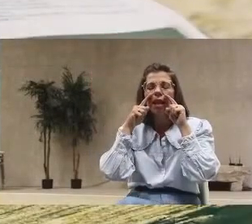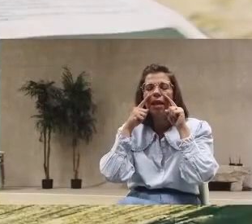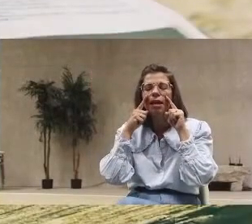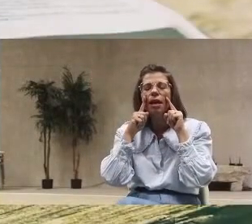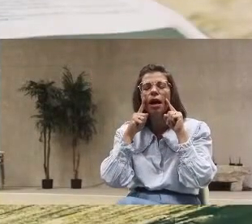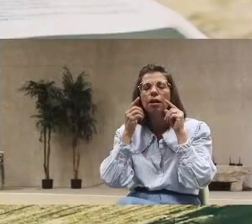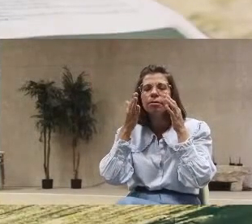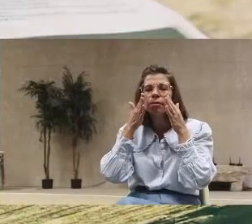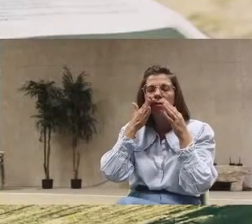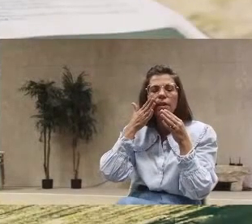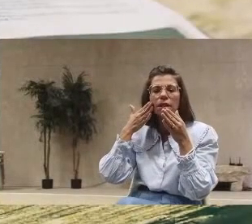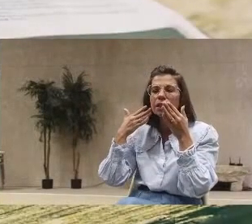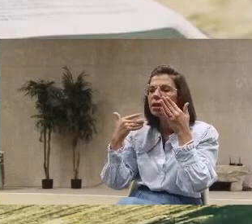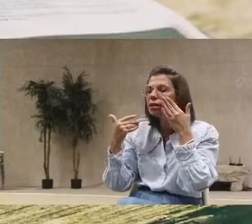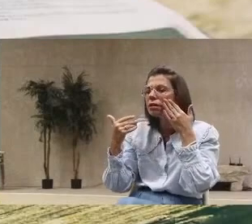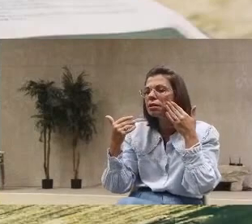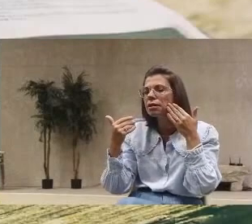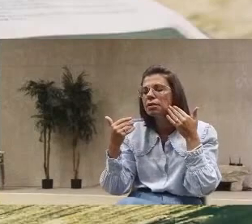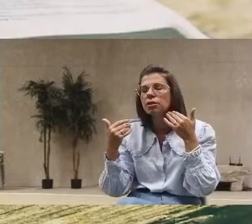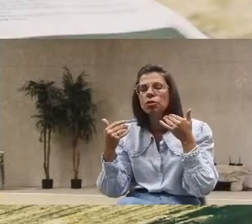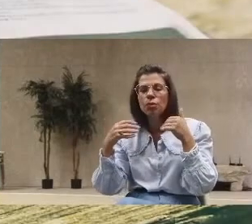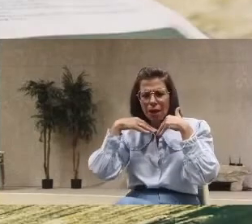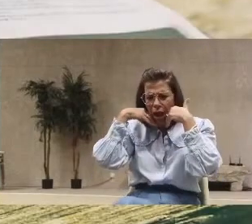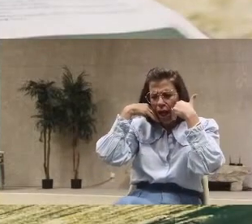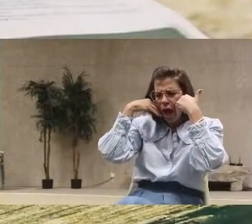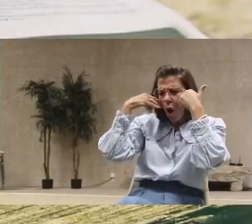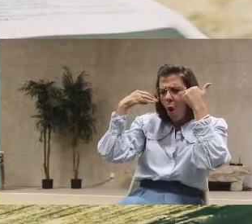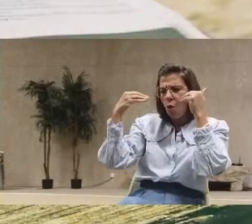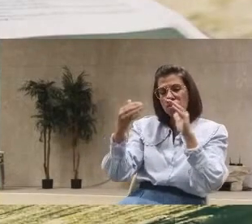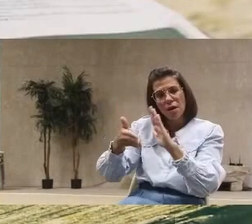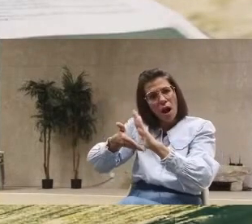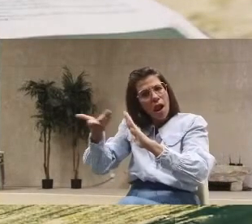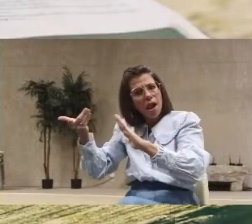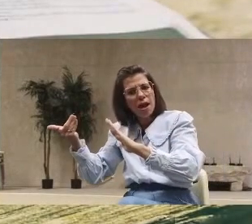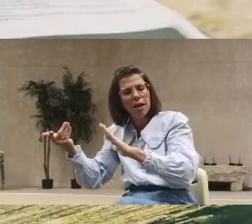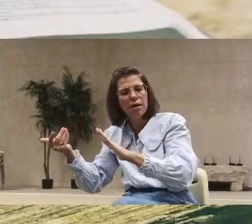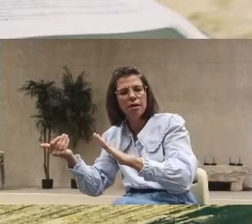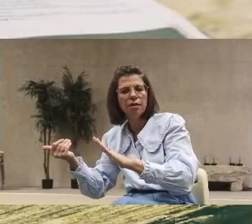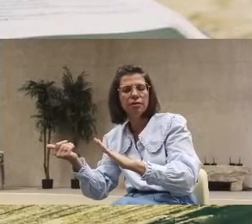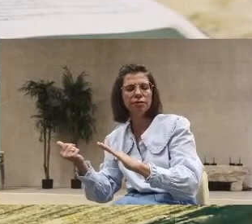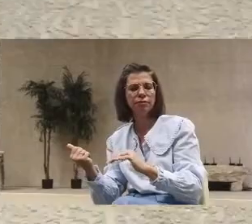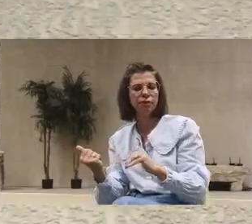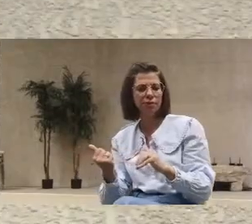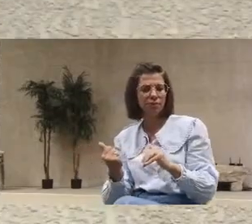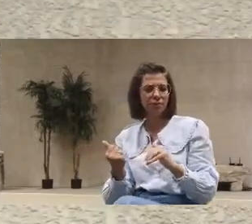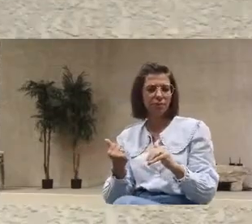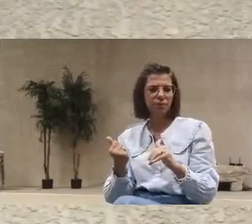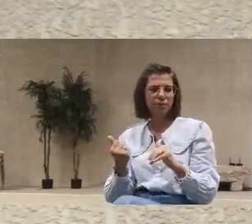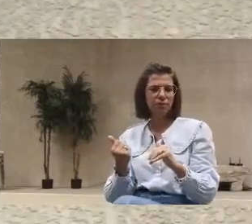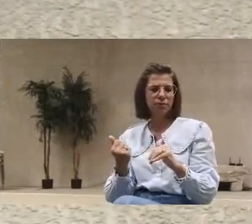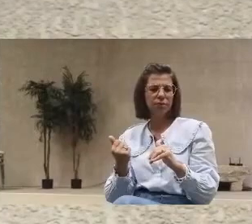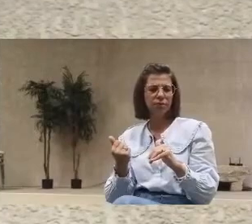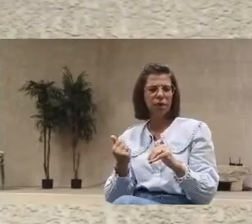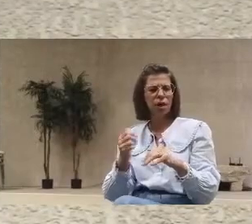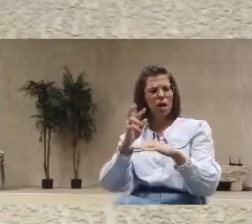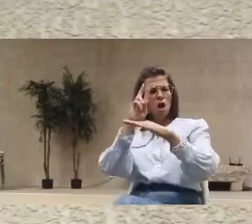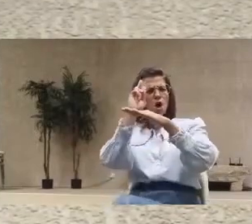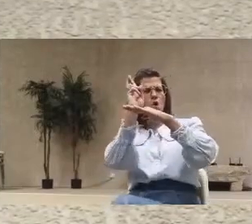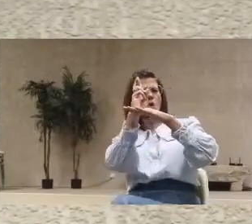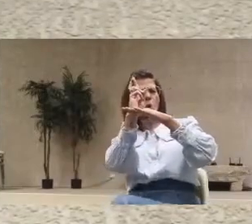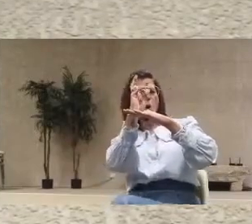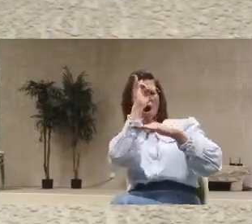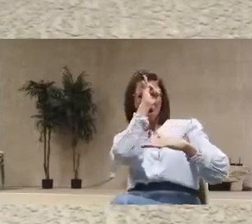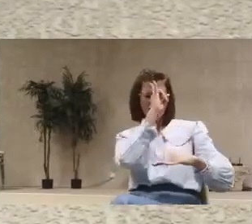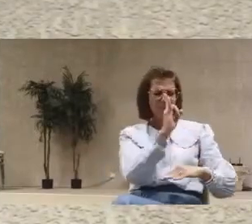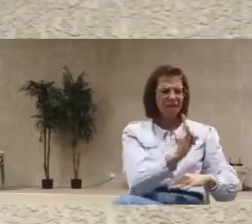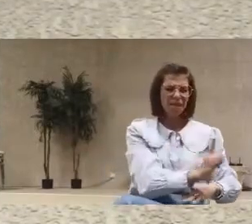l'opprobre de son peuple. » Que de tristesse dans le royaume des ténèbres, malgré